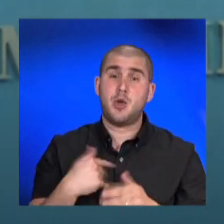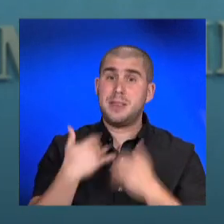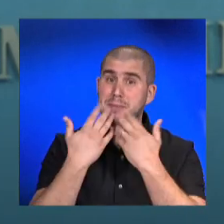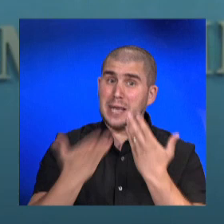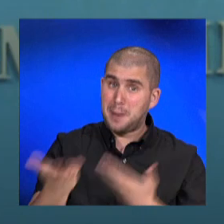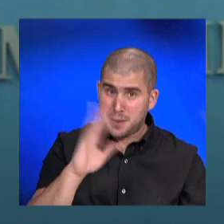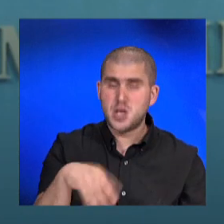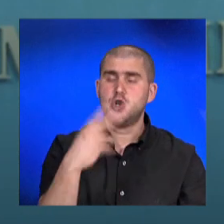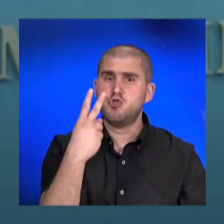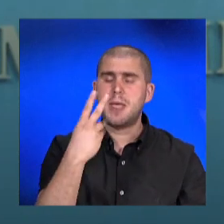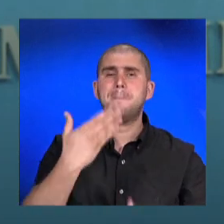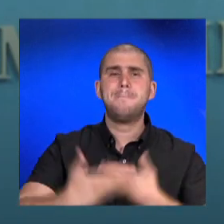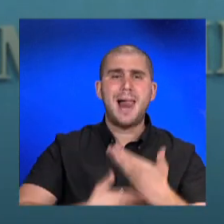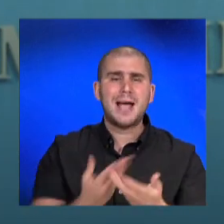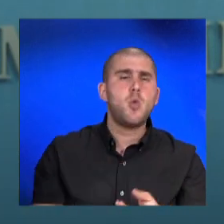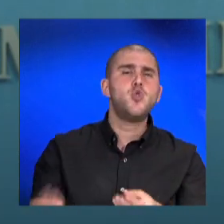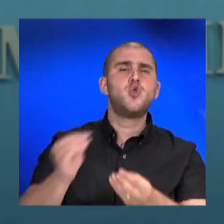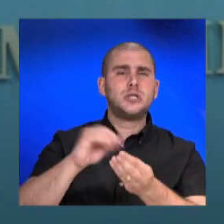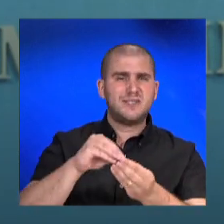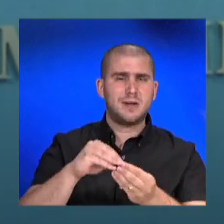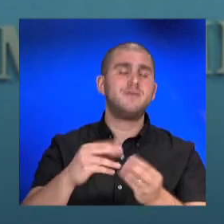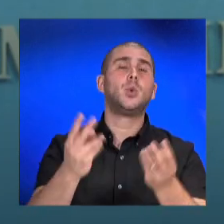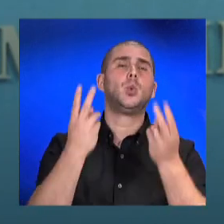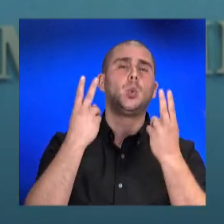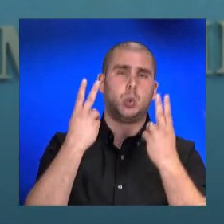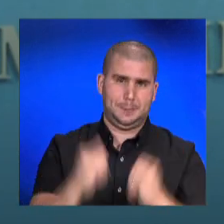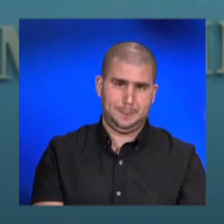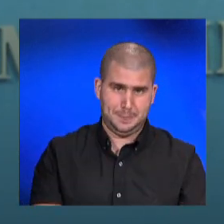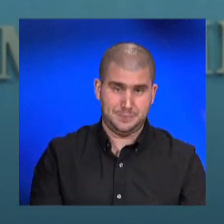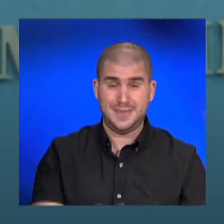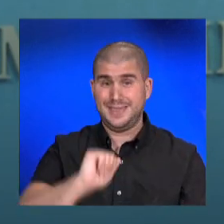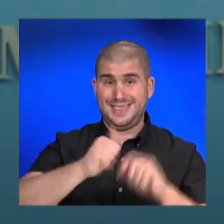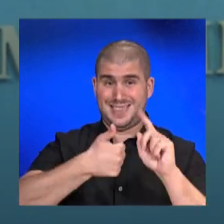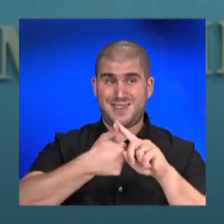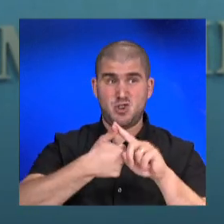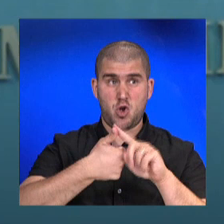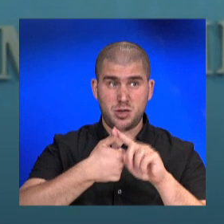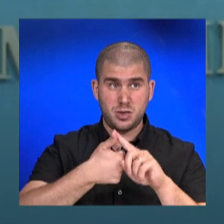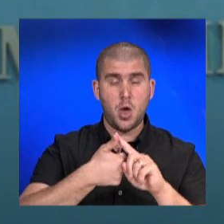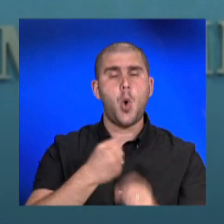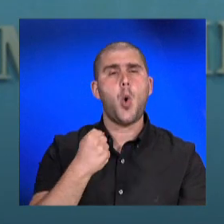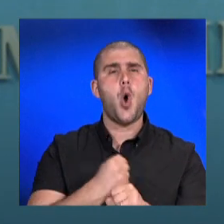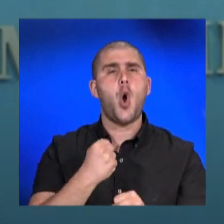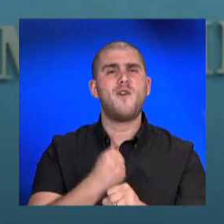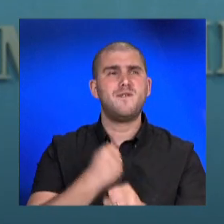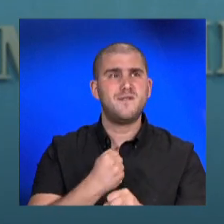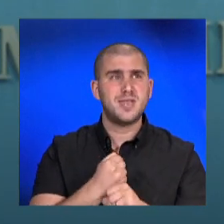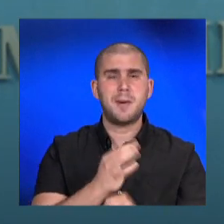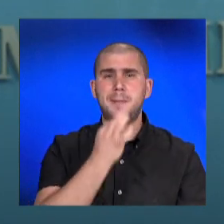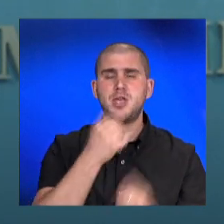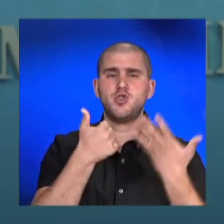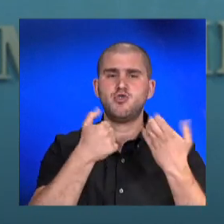צעדים נוספים וחשובים. הדבר הראשון, אותם עובדים בני 67